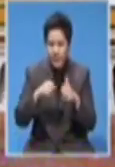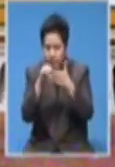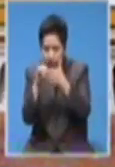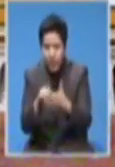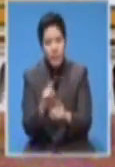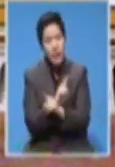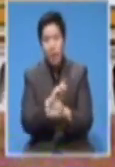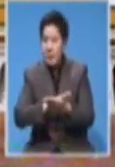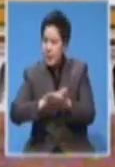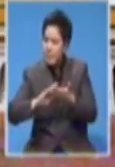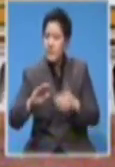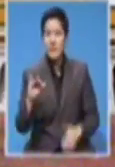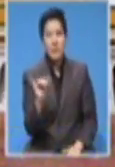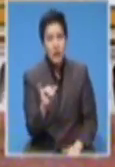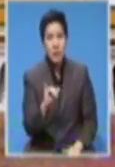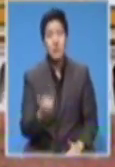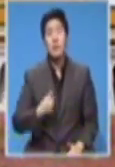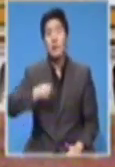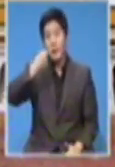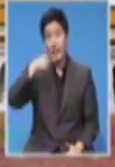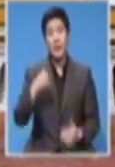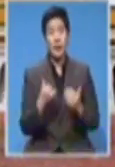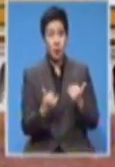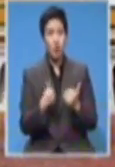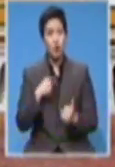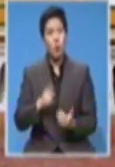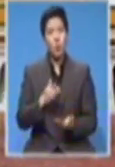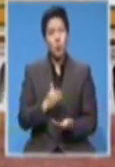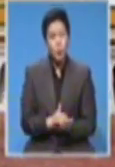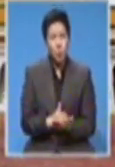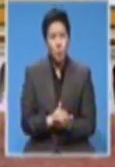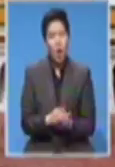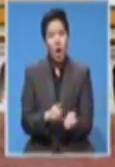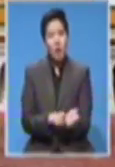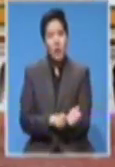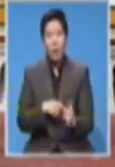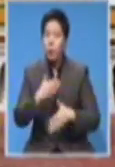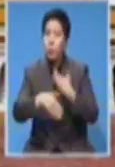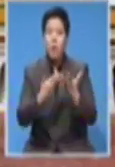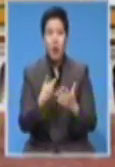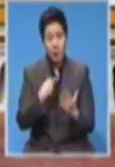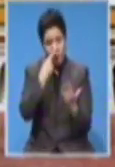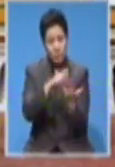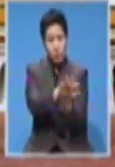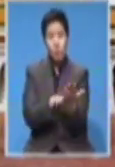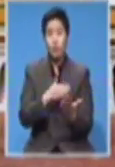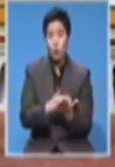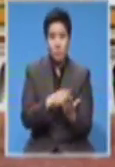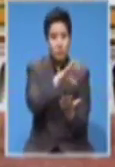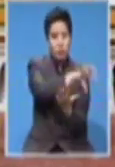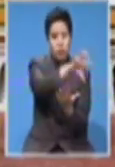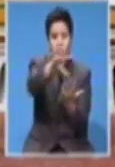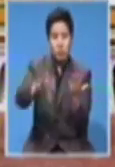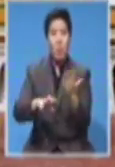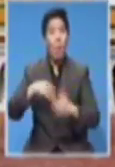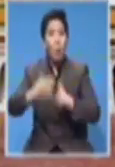แต่มันก็ไม่ยุติประเทศไทยของเรานั้นต้องหยุดนิ่งอยู่กับที่มันเป็นเวลานานเพื่อนบ้านรอบบ้านต่างเร่งเดินหน้าพัฒนาประเ